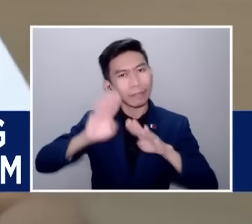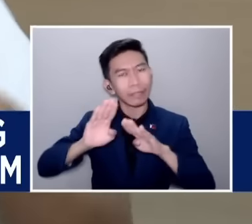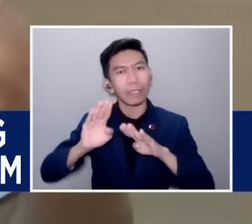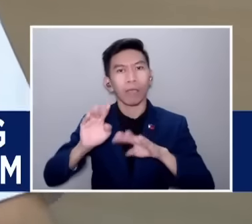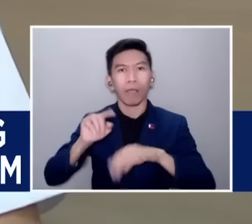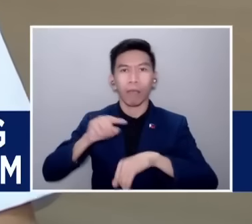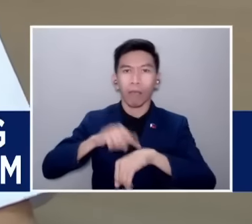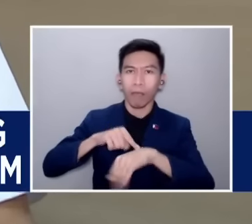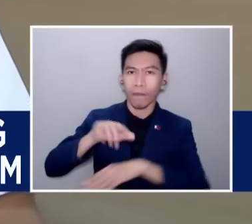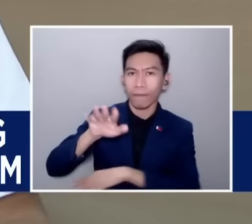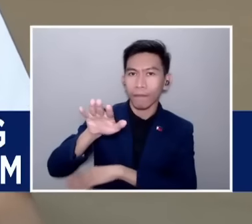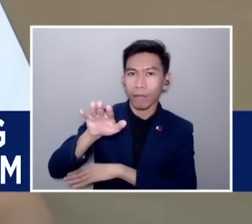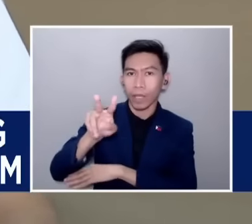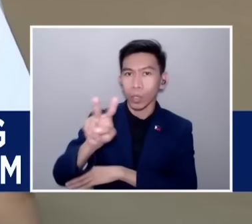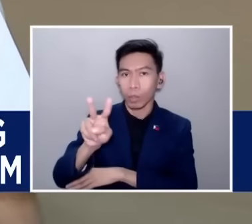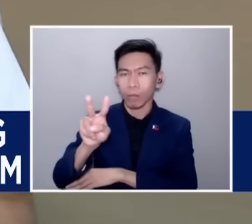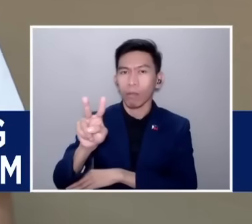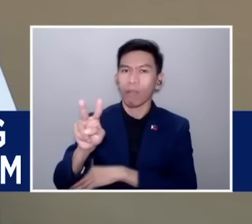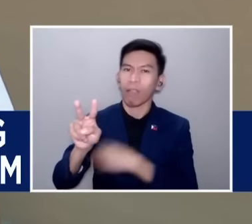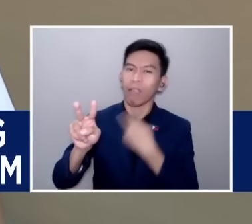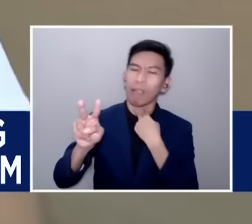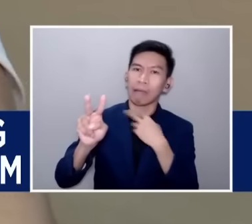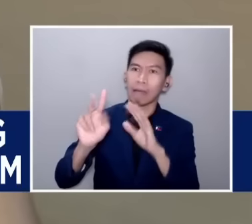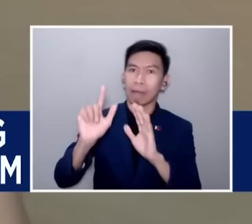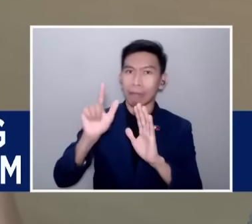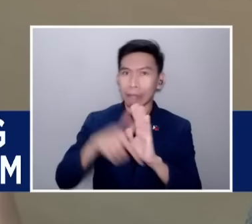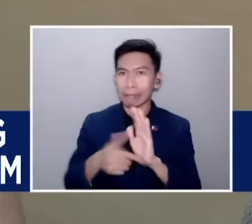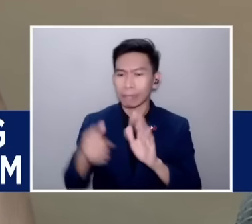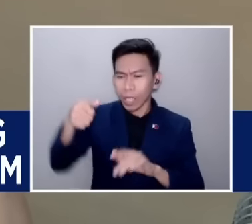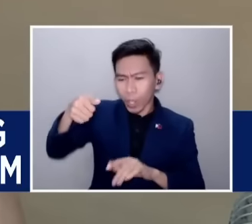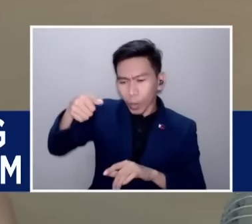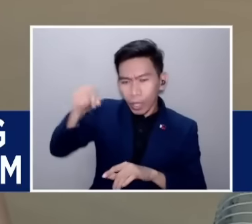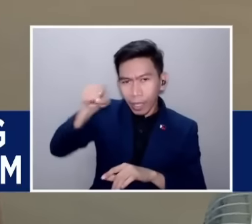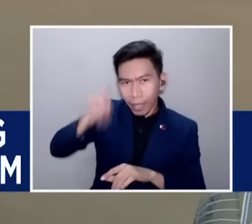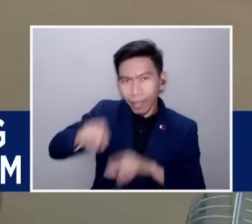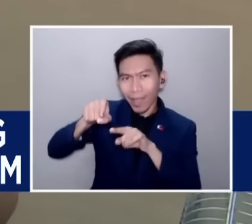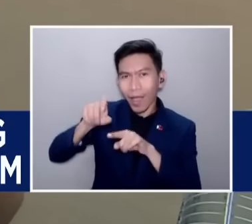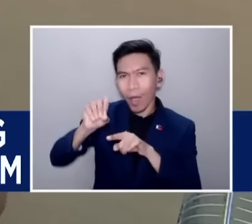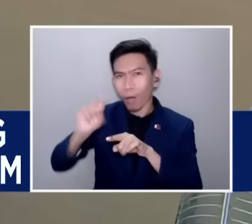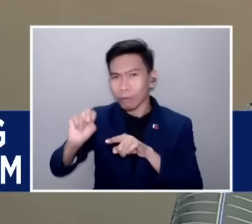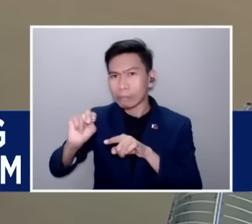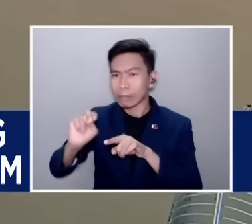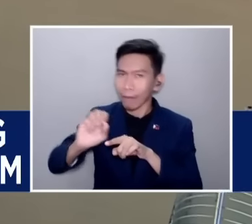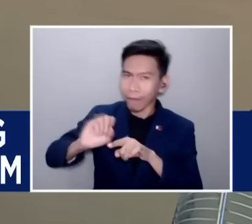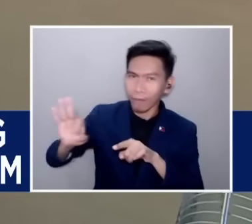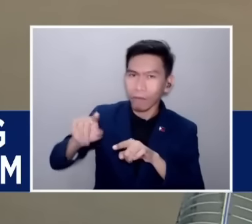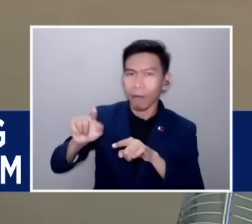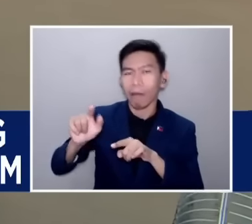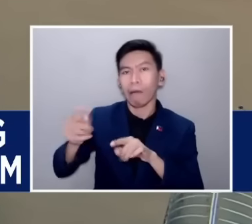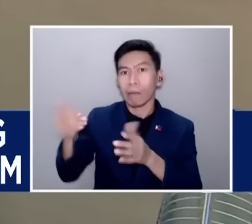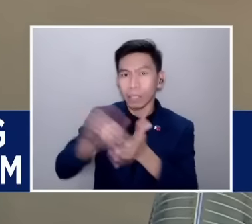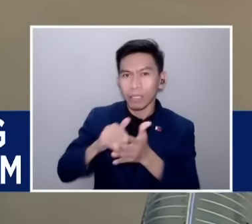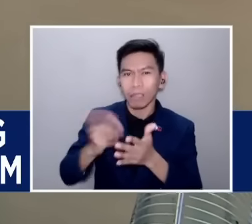naghang, nung nirestart, wala na, nasira na. Parang sabi nung SD card, sira daw.